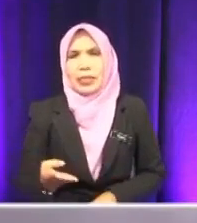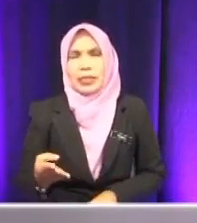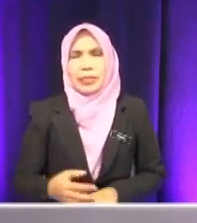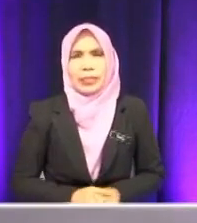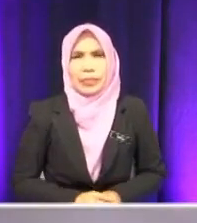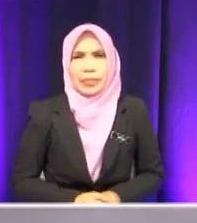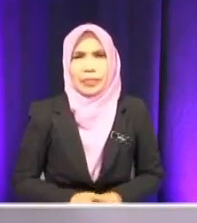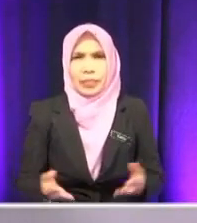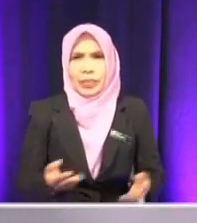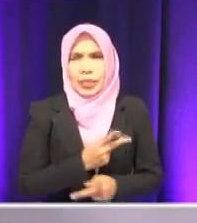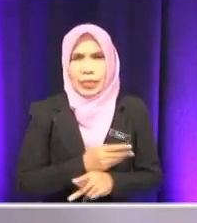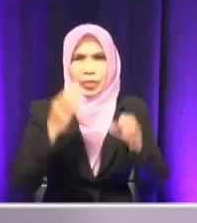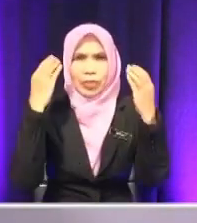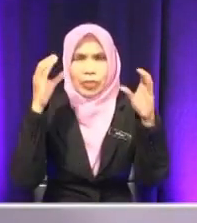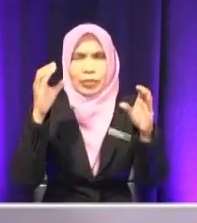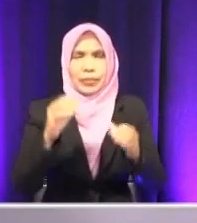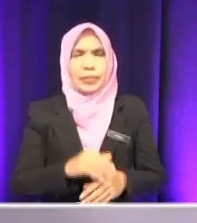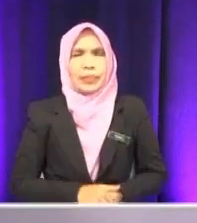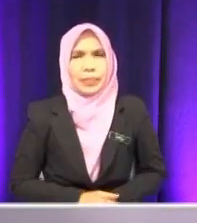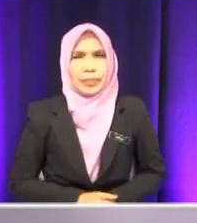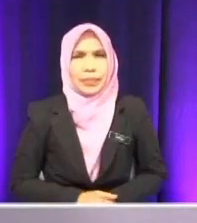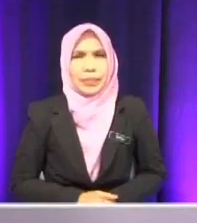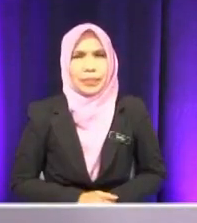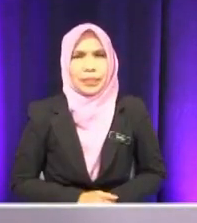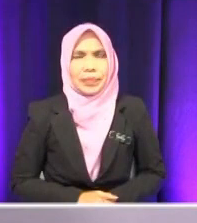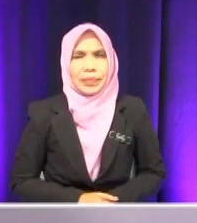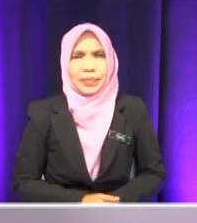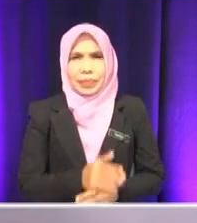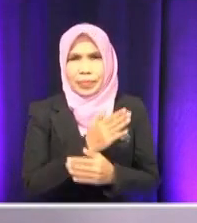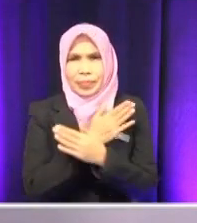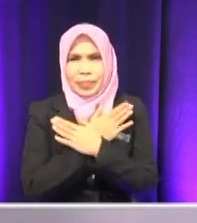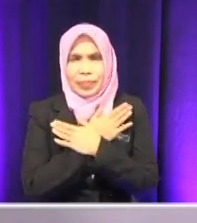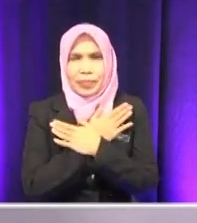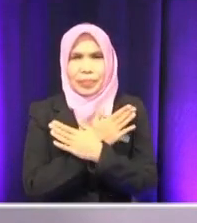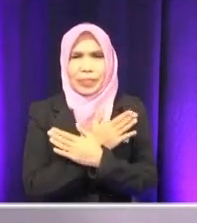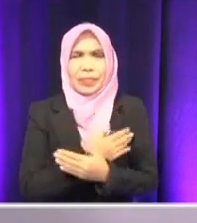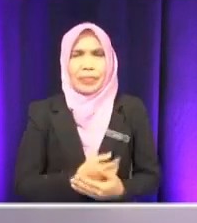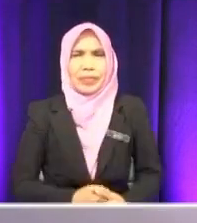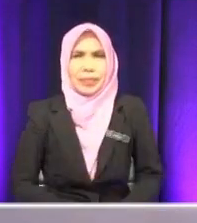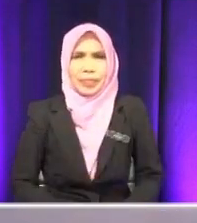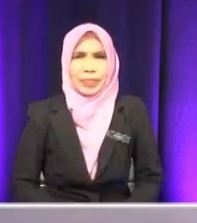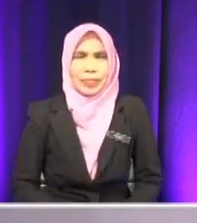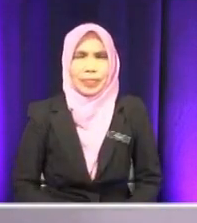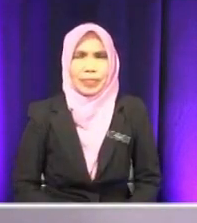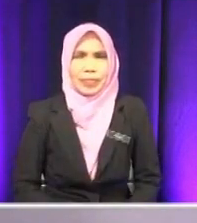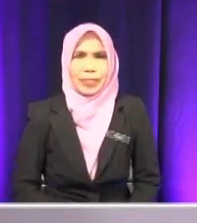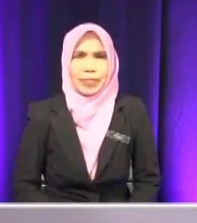terima kasih banyak-banyak kita teruskan bersama kami dalam surat sukses SBM komputer